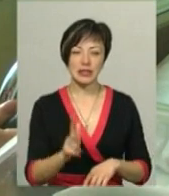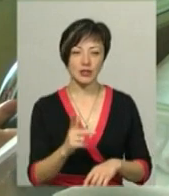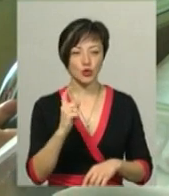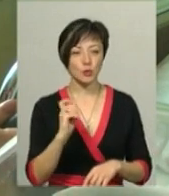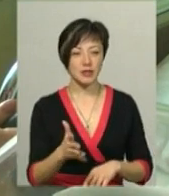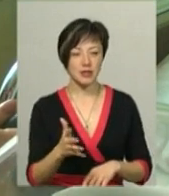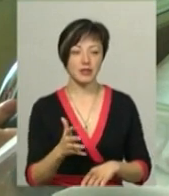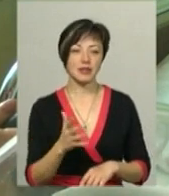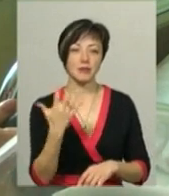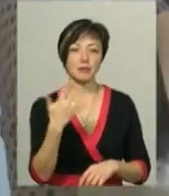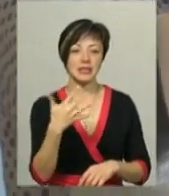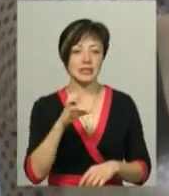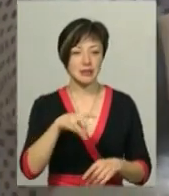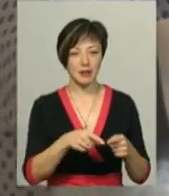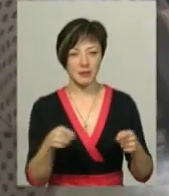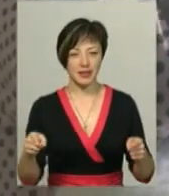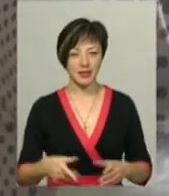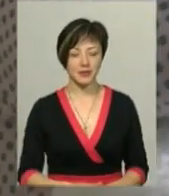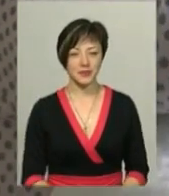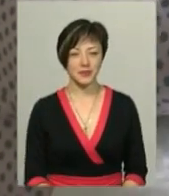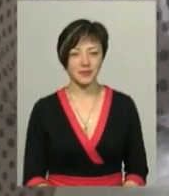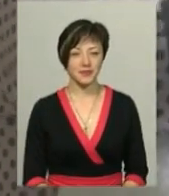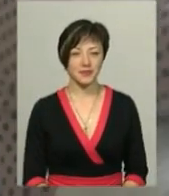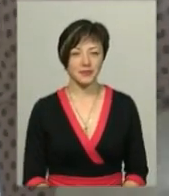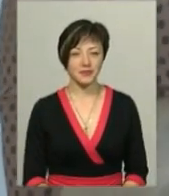3,150 і 50 сантиметрів.